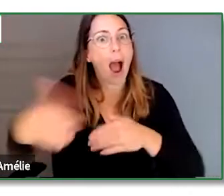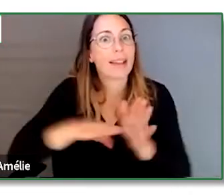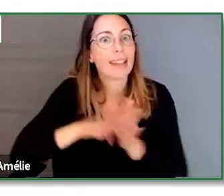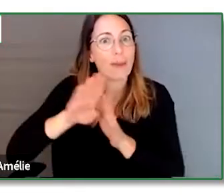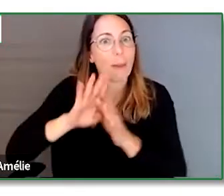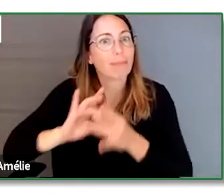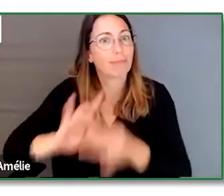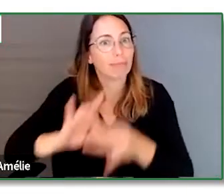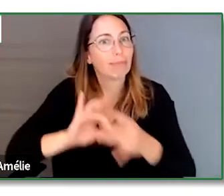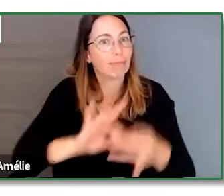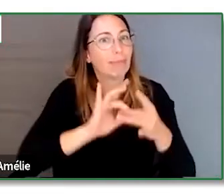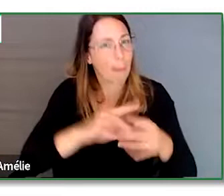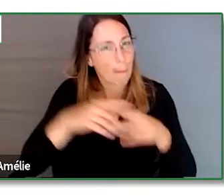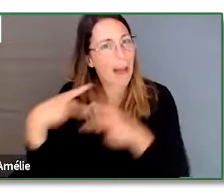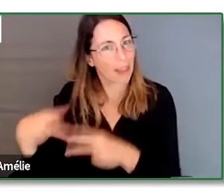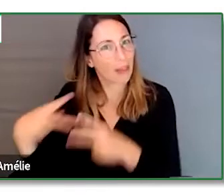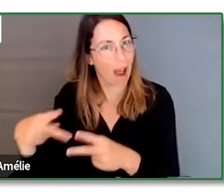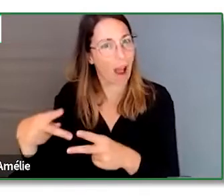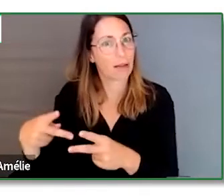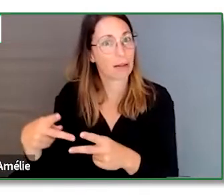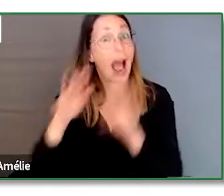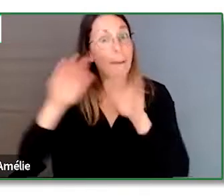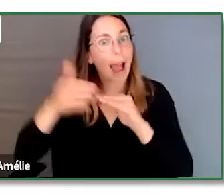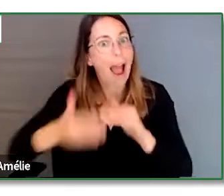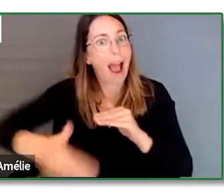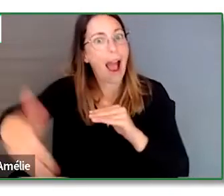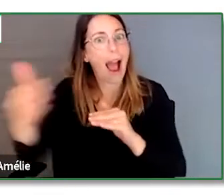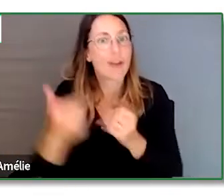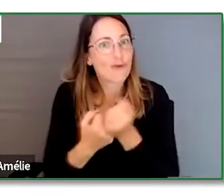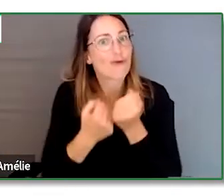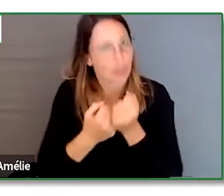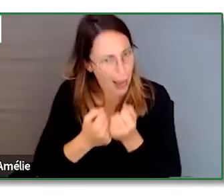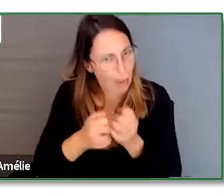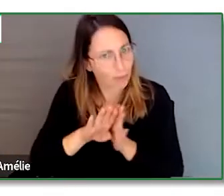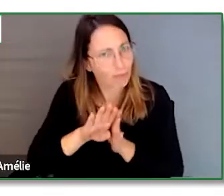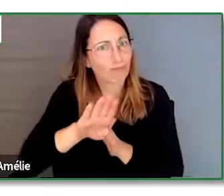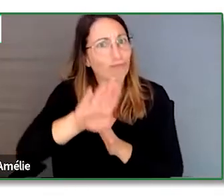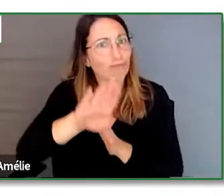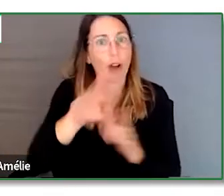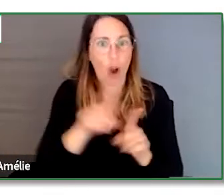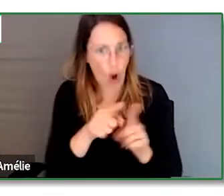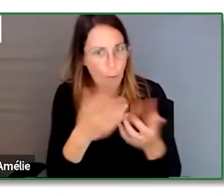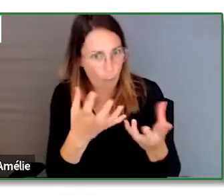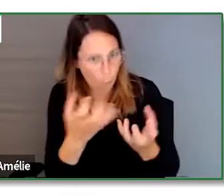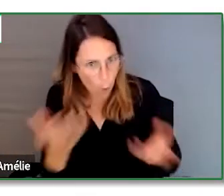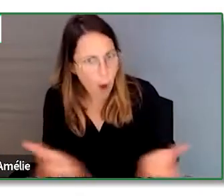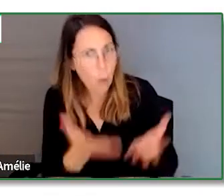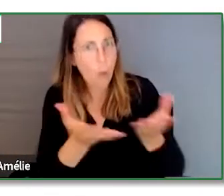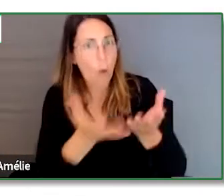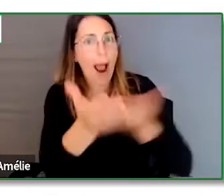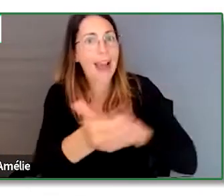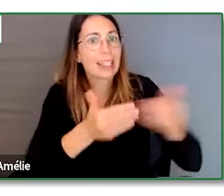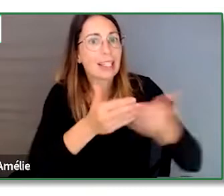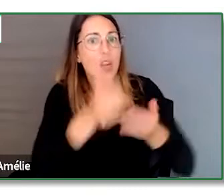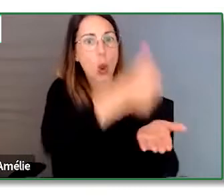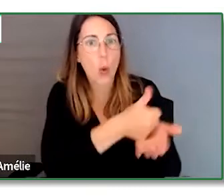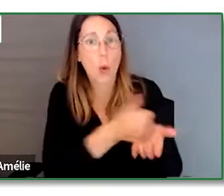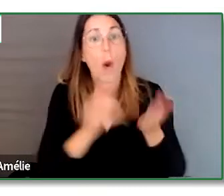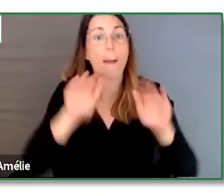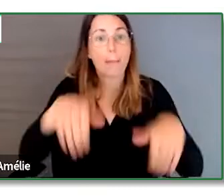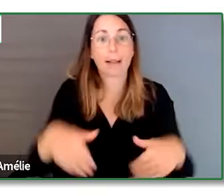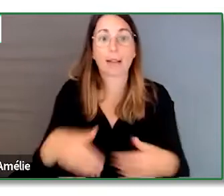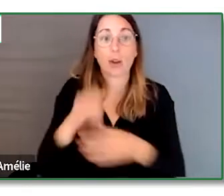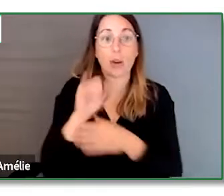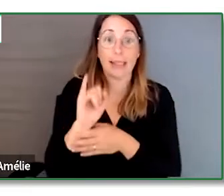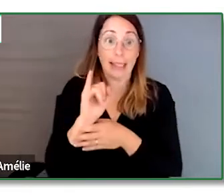sentiment d'appartenance, on développe notre soutien à un lieu. Et ultimement, quand on soutient un lieu, on